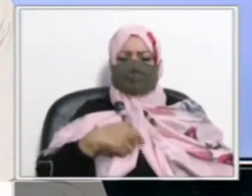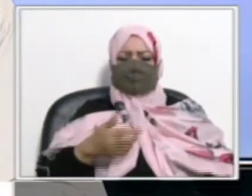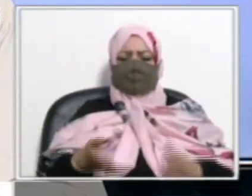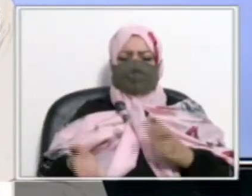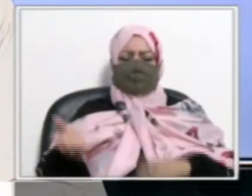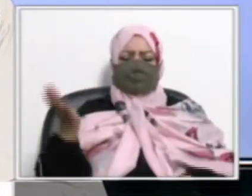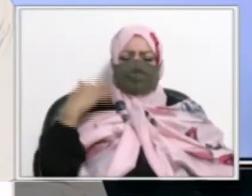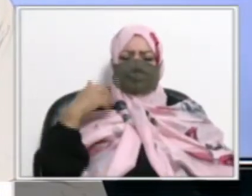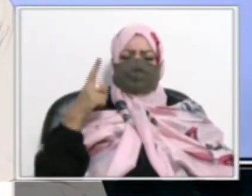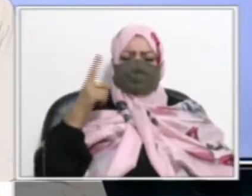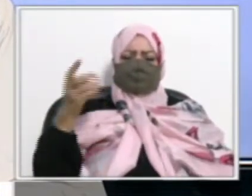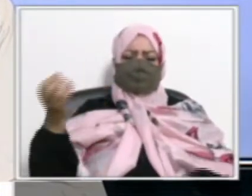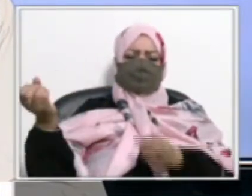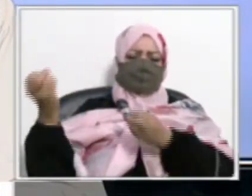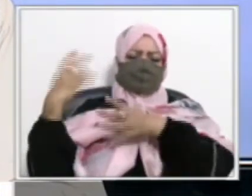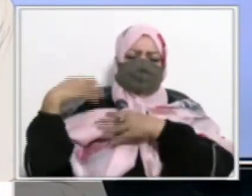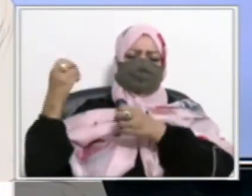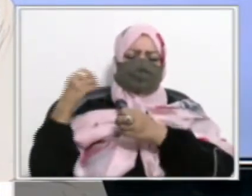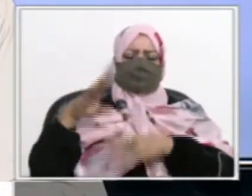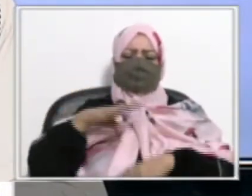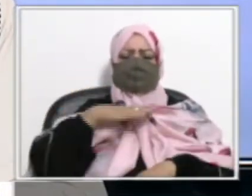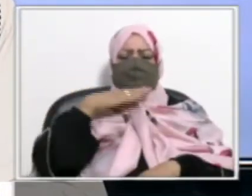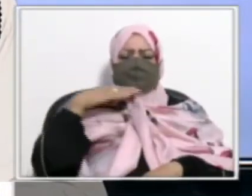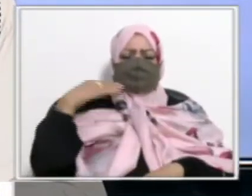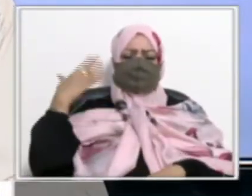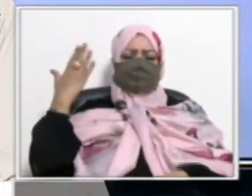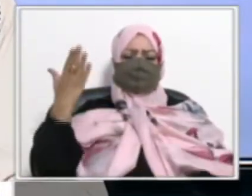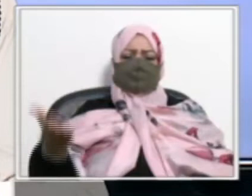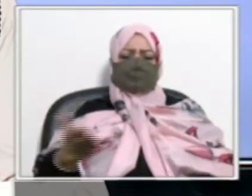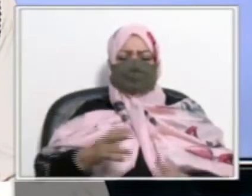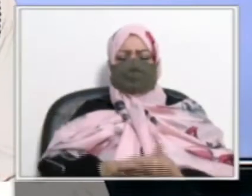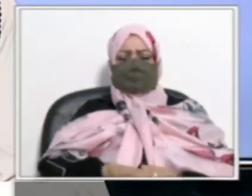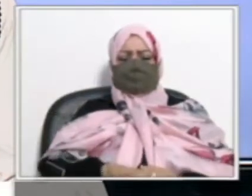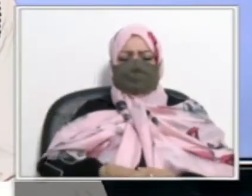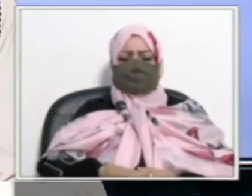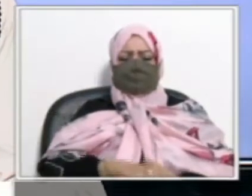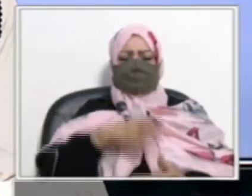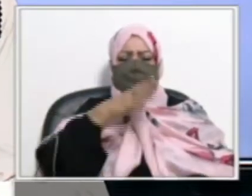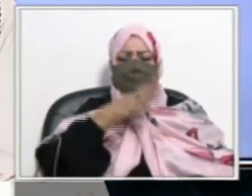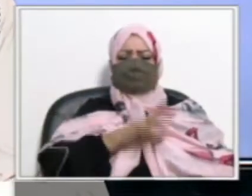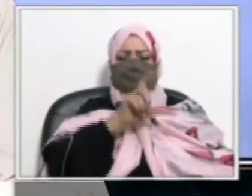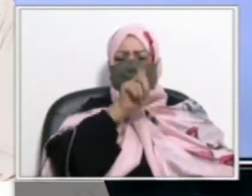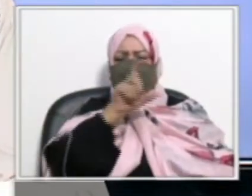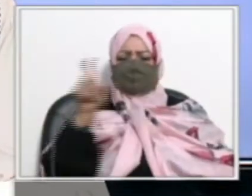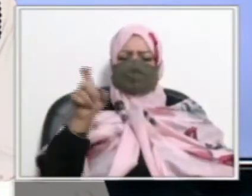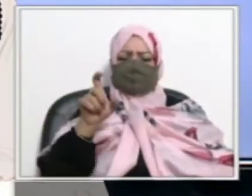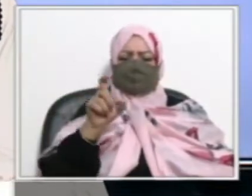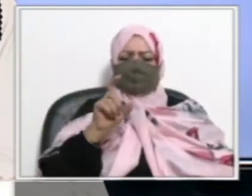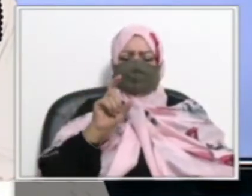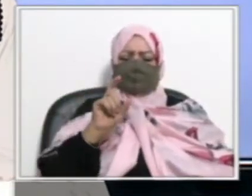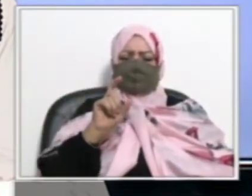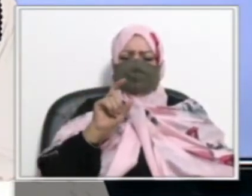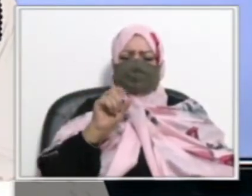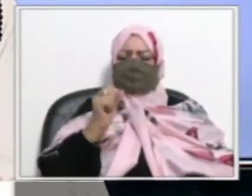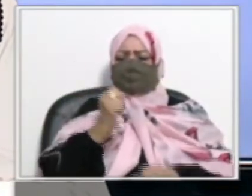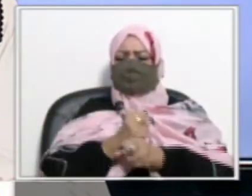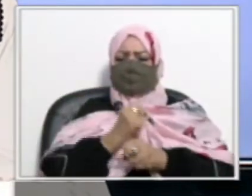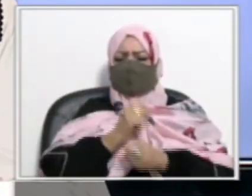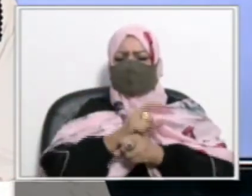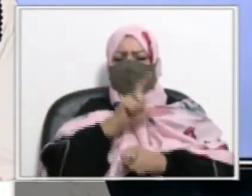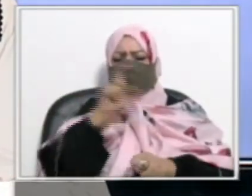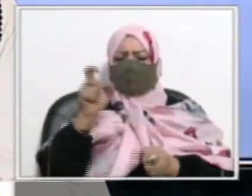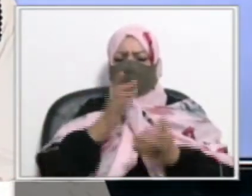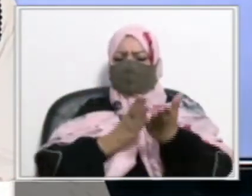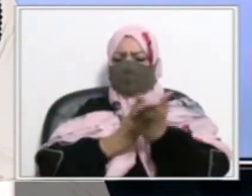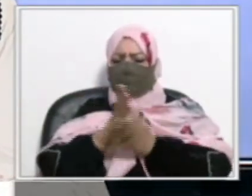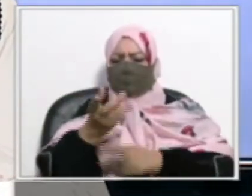في إيمانه خيرا، يقول أنا مؤمن ومسلم نعم لكنك لم تكسب في إيمانك خيرا. فإذا ظهرت آيات